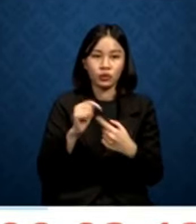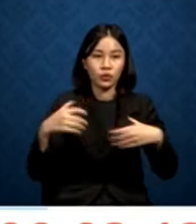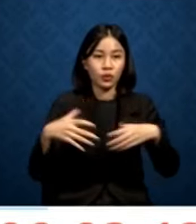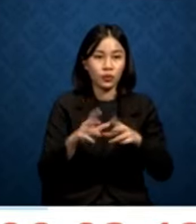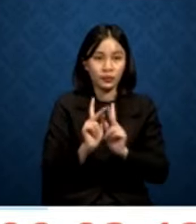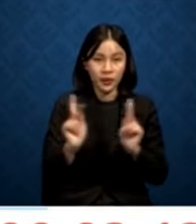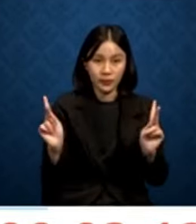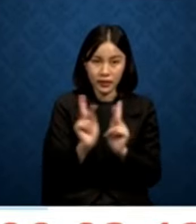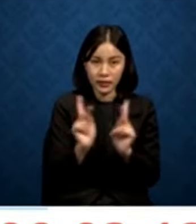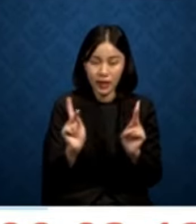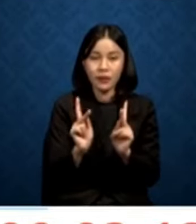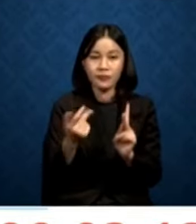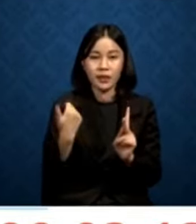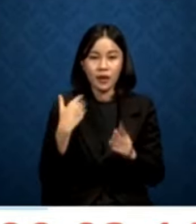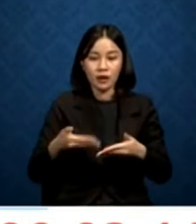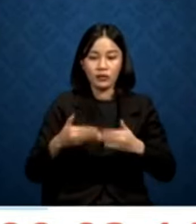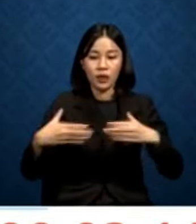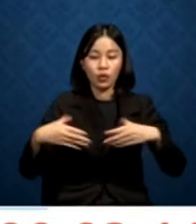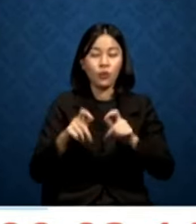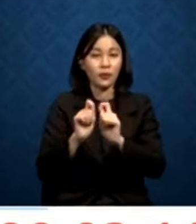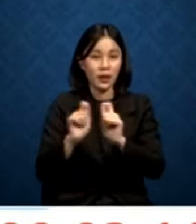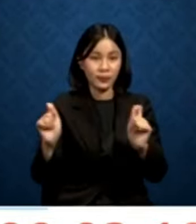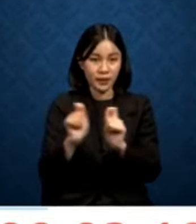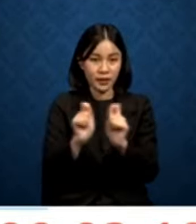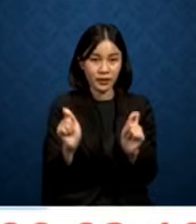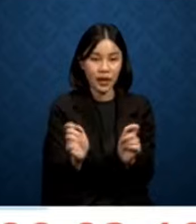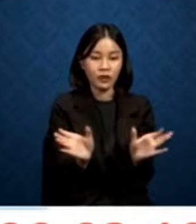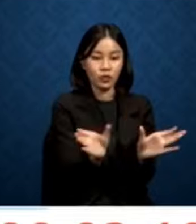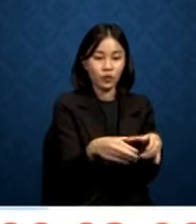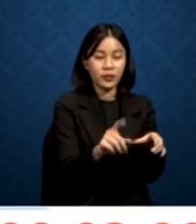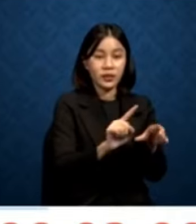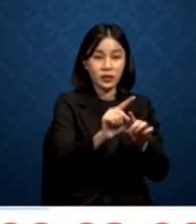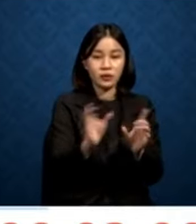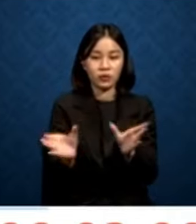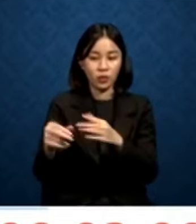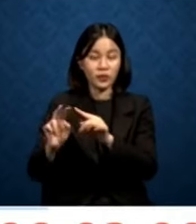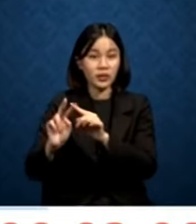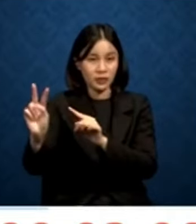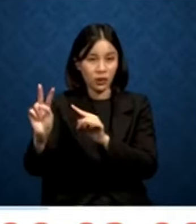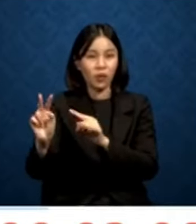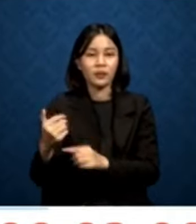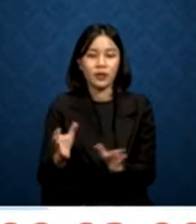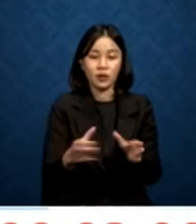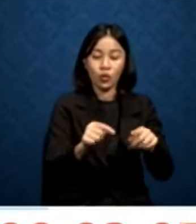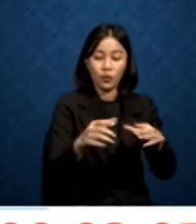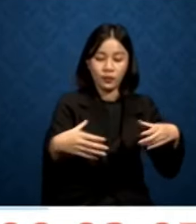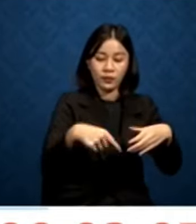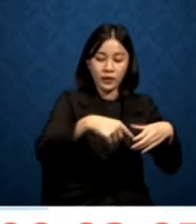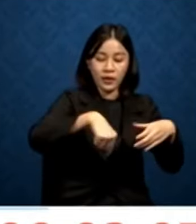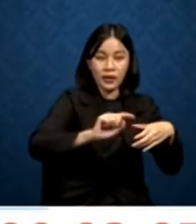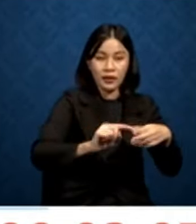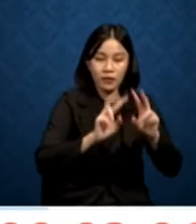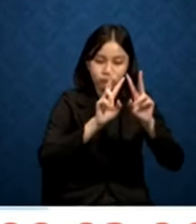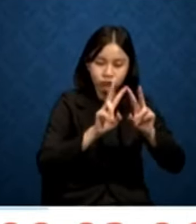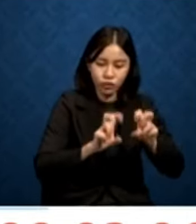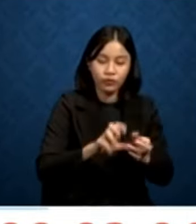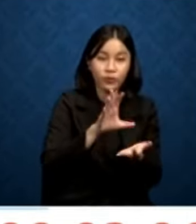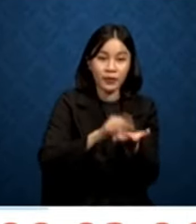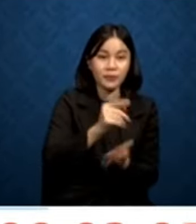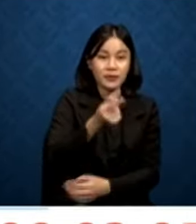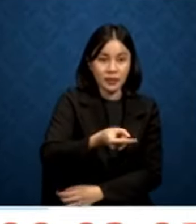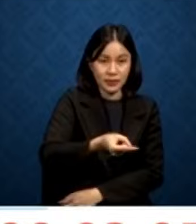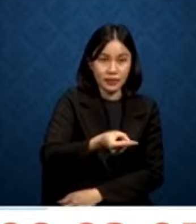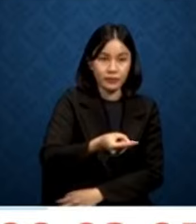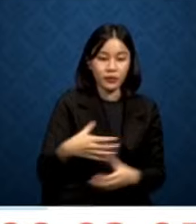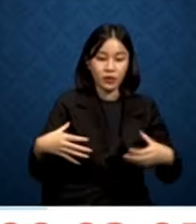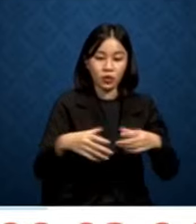นได้มีการต้างอนุกามการขึนมาสองคนนะก็คือมีคณะที่เป็นการ jamaisวนข้อเทศจรินะครั